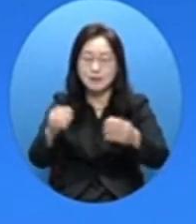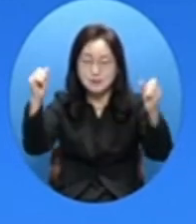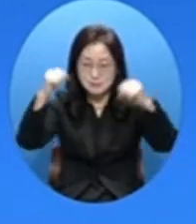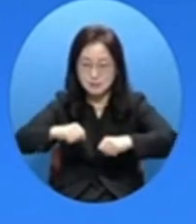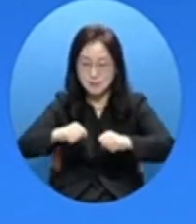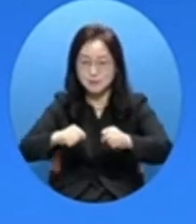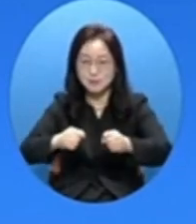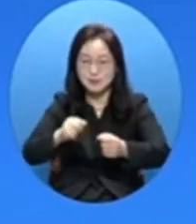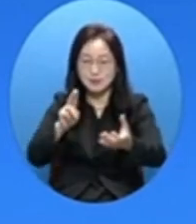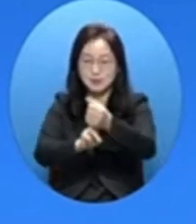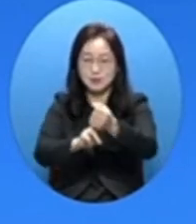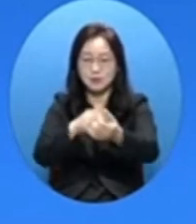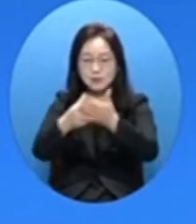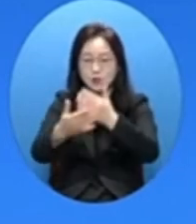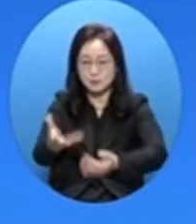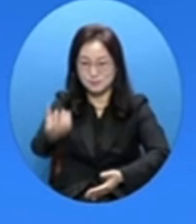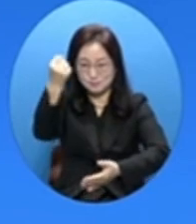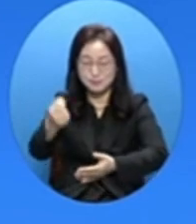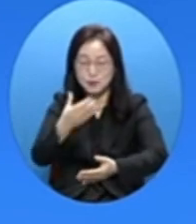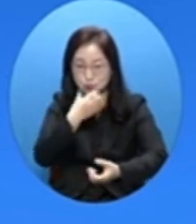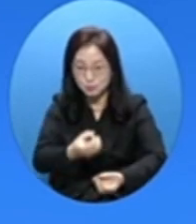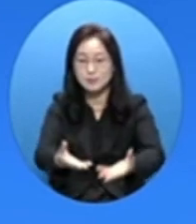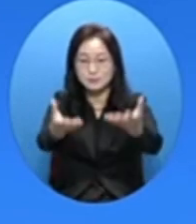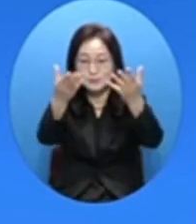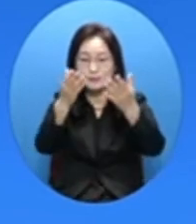기적을 체험하는 여러분 되기를 주님의 이름으로 축원합니다.